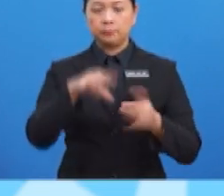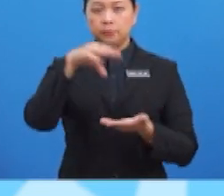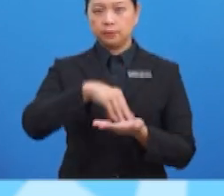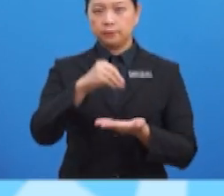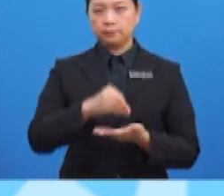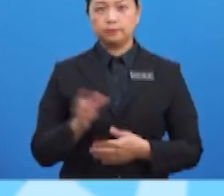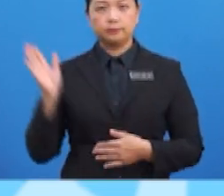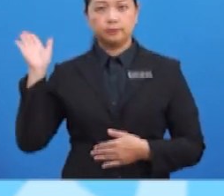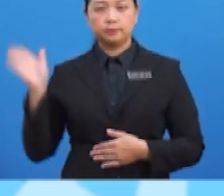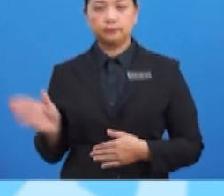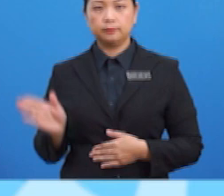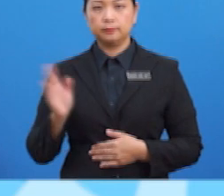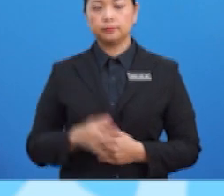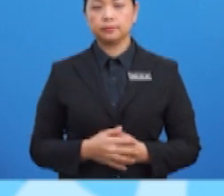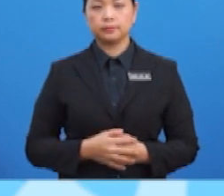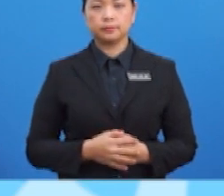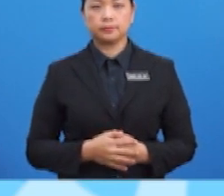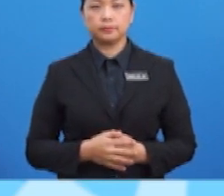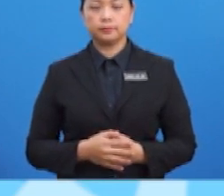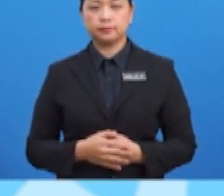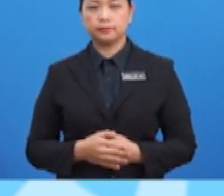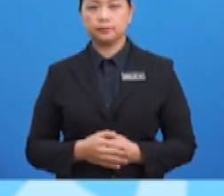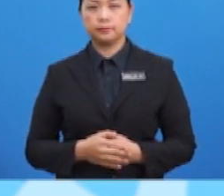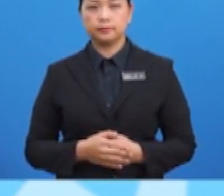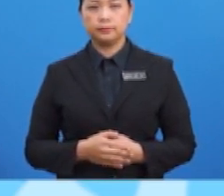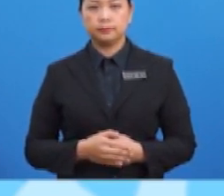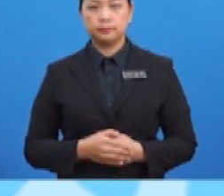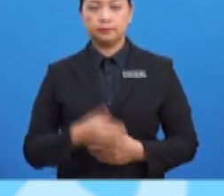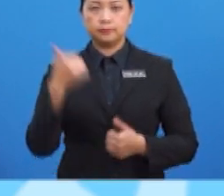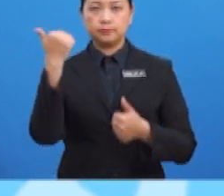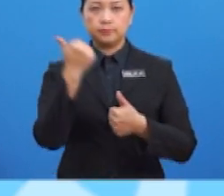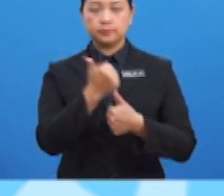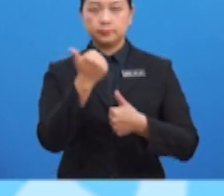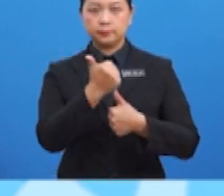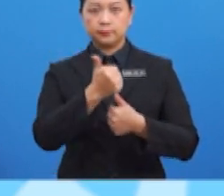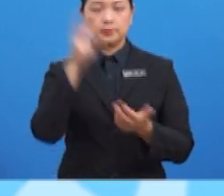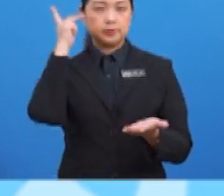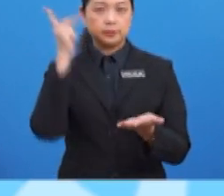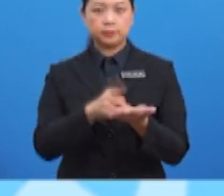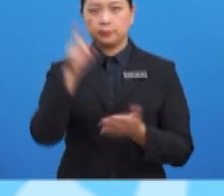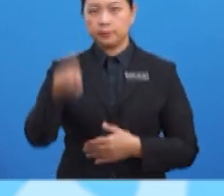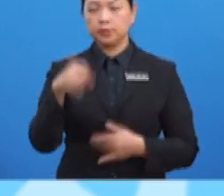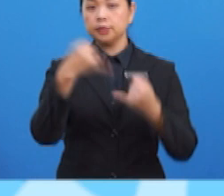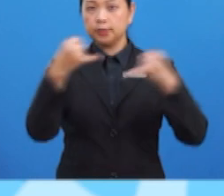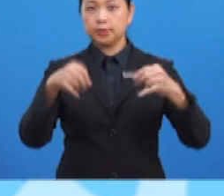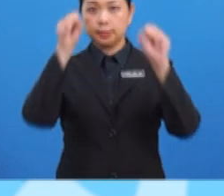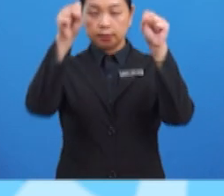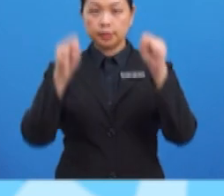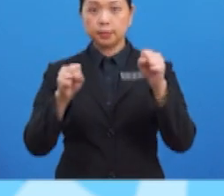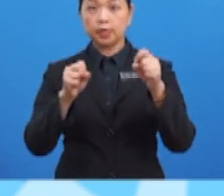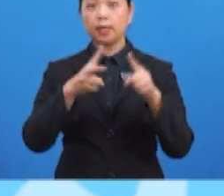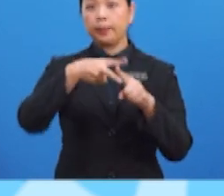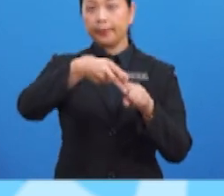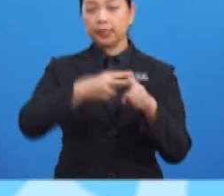berikut. Pertama, murid-murid dapat mengenal pasti jenis sistem mekanikal iaitu